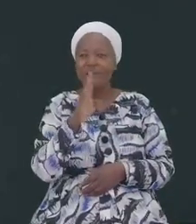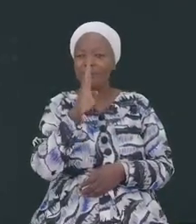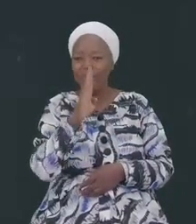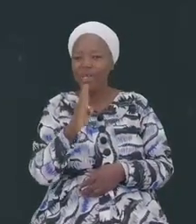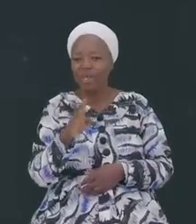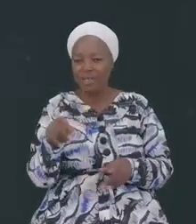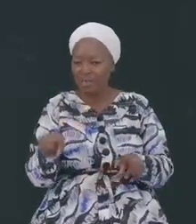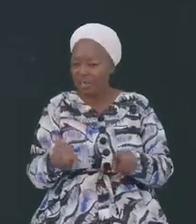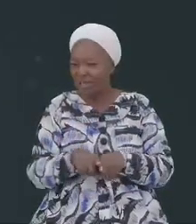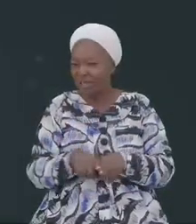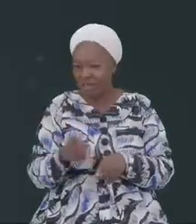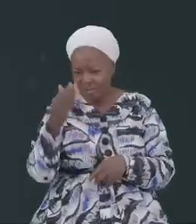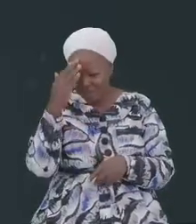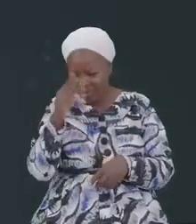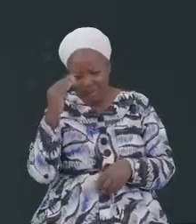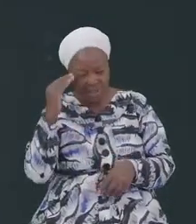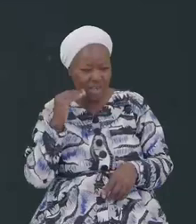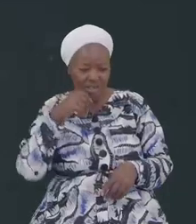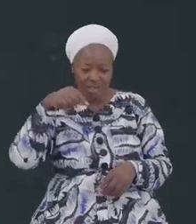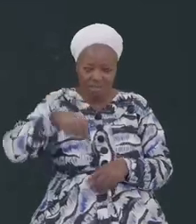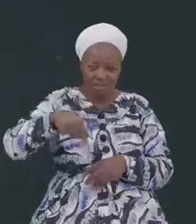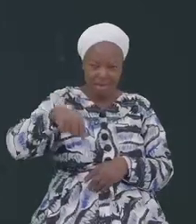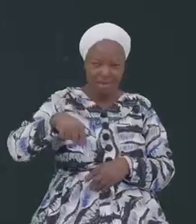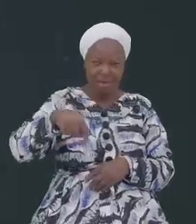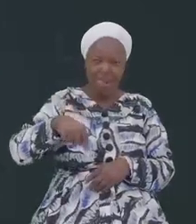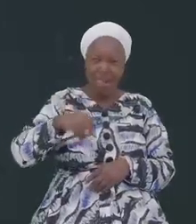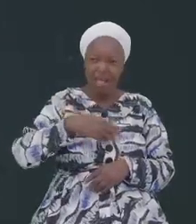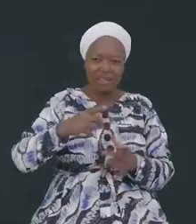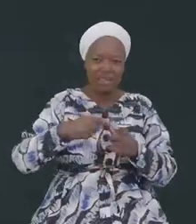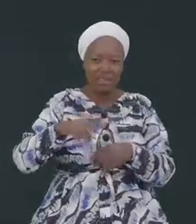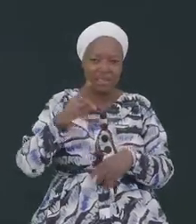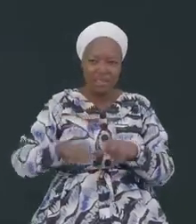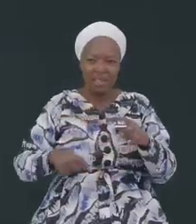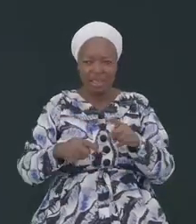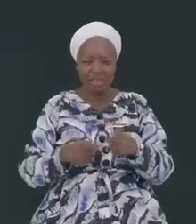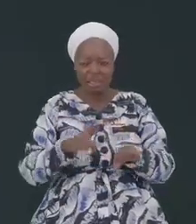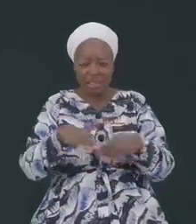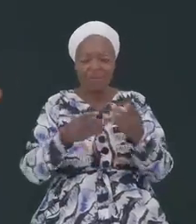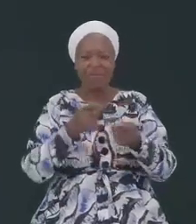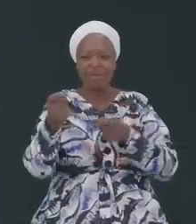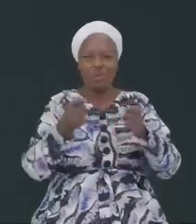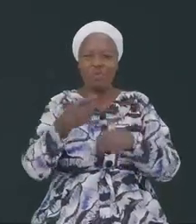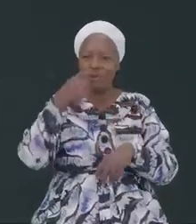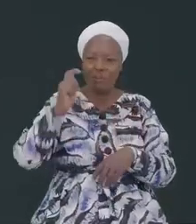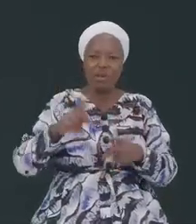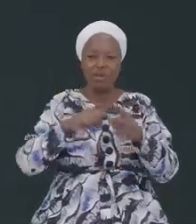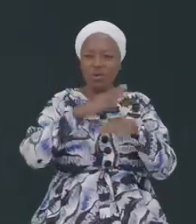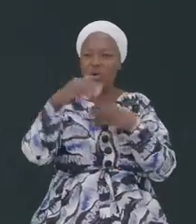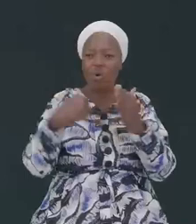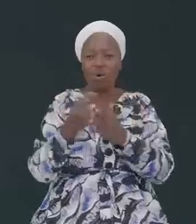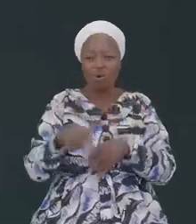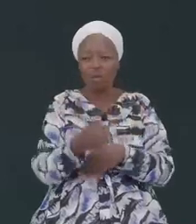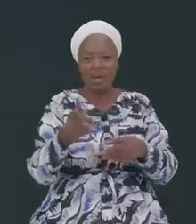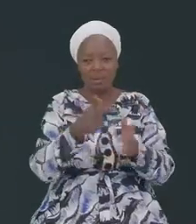ne sera pas comme si c'est la tête qui est en bas et que la tête ne peut pas donner le contrôle et le commandement au reste du